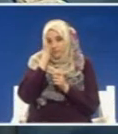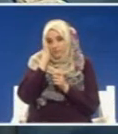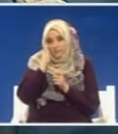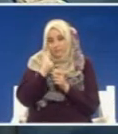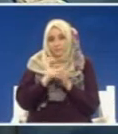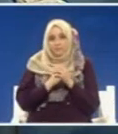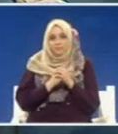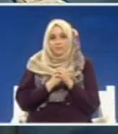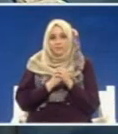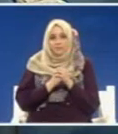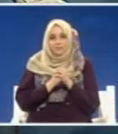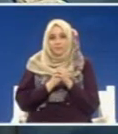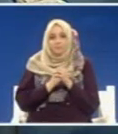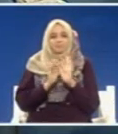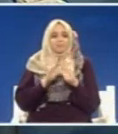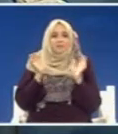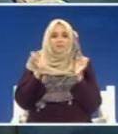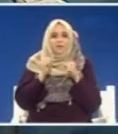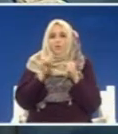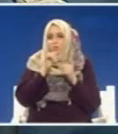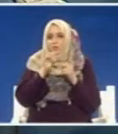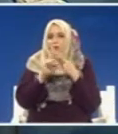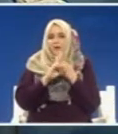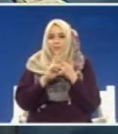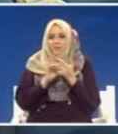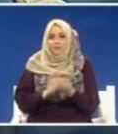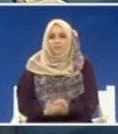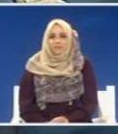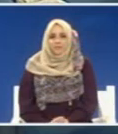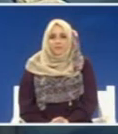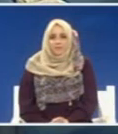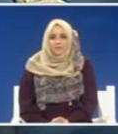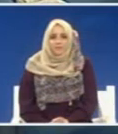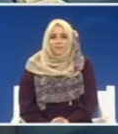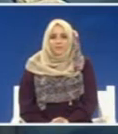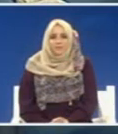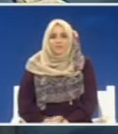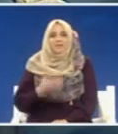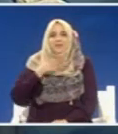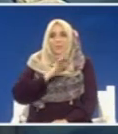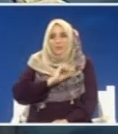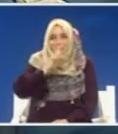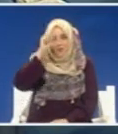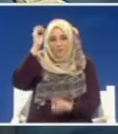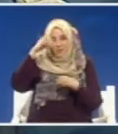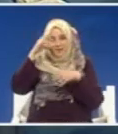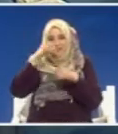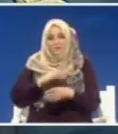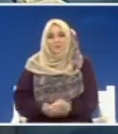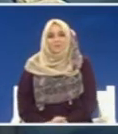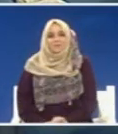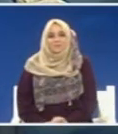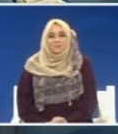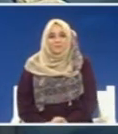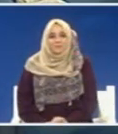طيب طيب ان شاء الله نجاوبك ان شاء الله. السلام عليكم ورحمه الله تعالى وبركاته. وعليكم السلام سيده ام هاجر، بارك الله